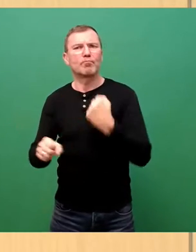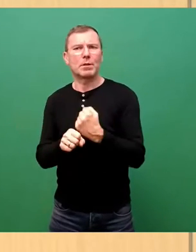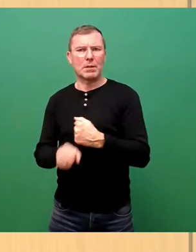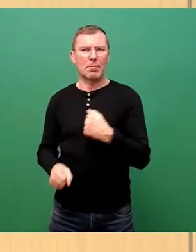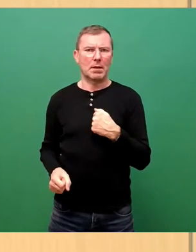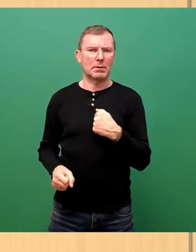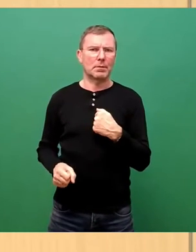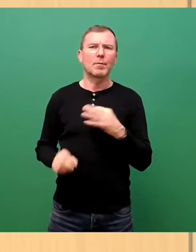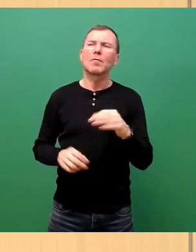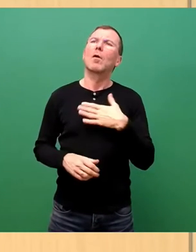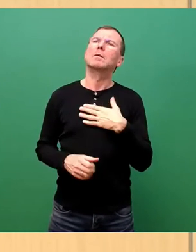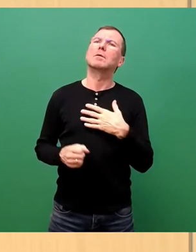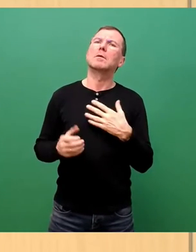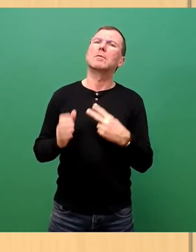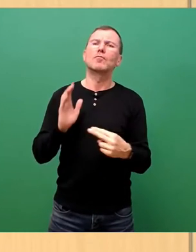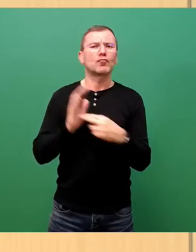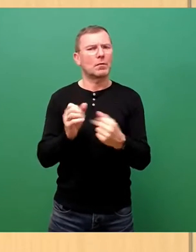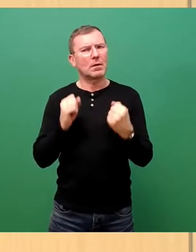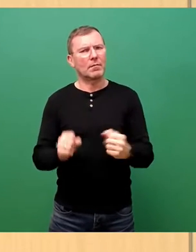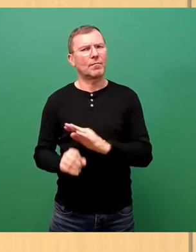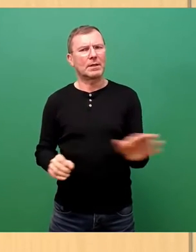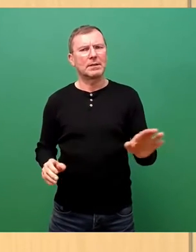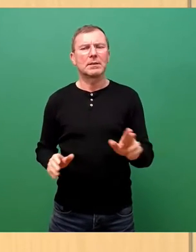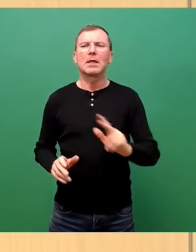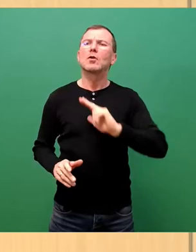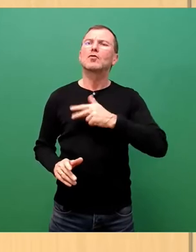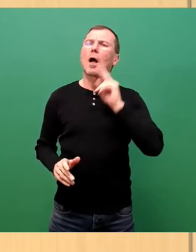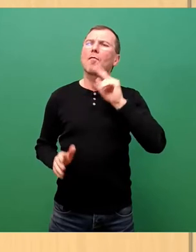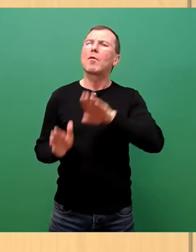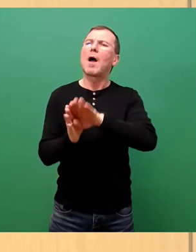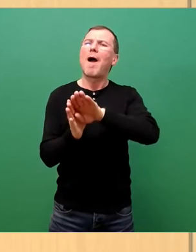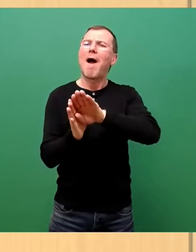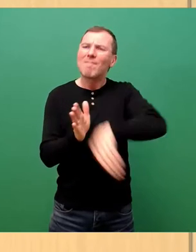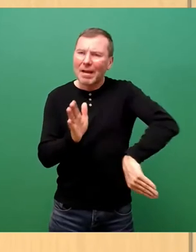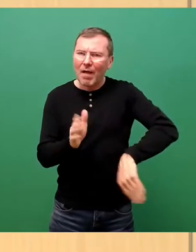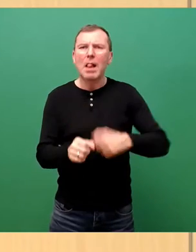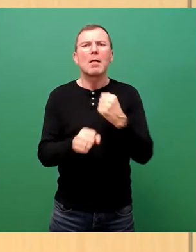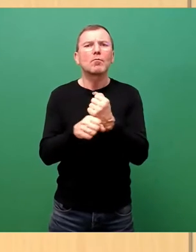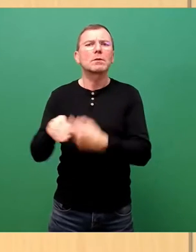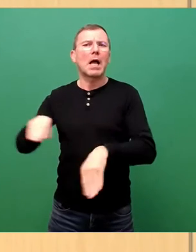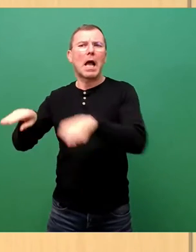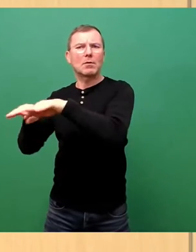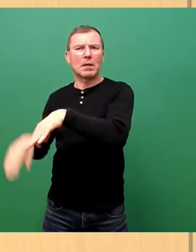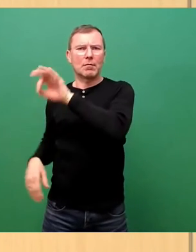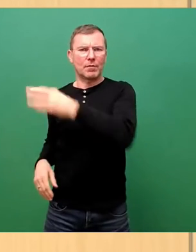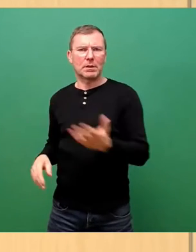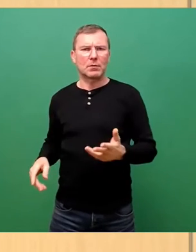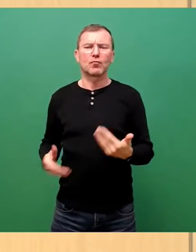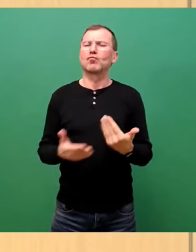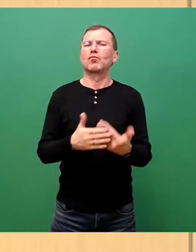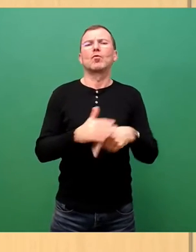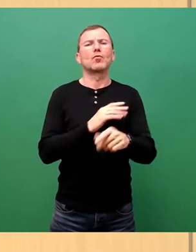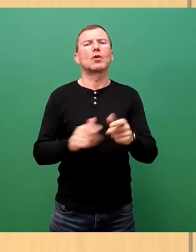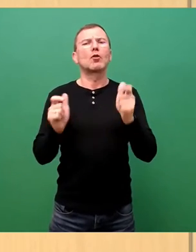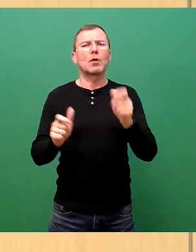uns stand aber fest, dass ein Wegfall von Sozialwohnungen kompensiert werden muss. Zum Beispiel, indem die städtische Wohnungsgesellschaft